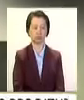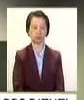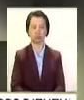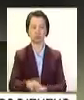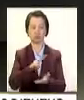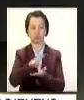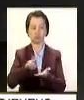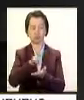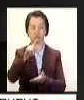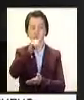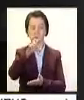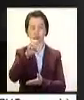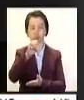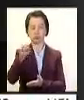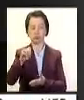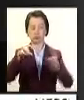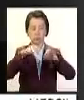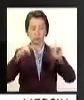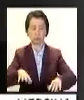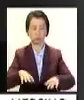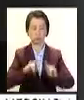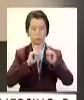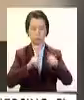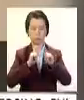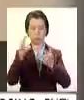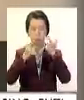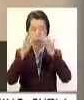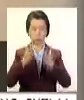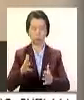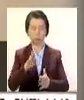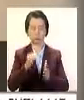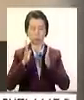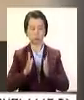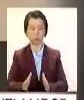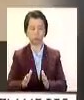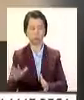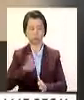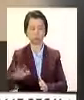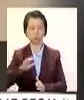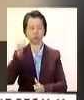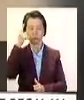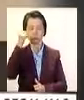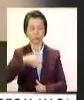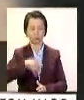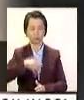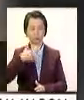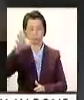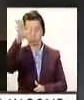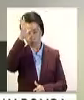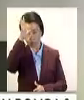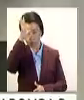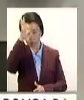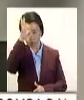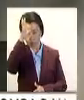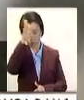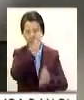Rakaman di sebuah zoo di Australia ini mendapat pelbagai reaksi daripada pelawat dan juga netizen. Rata-rata mengerti akan perasaan bapa gorila